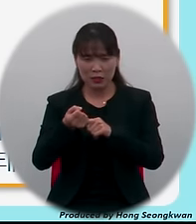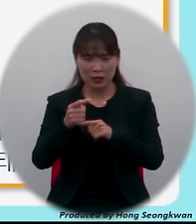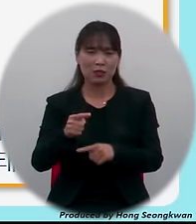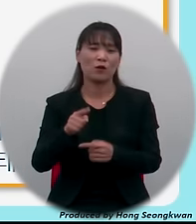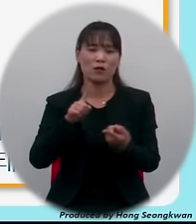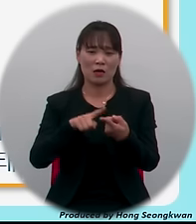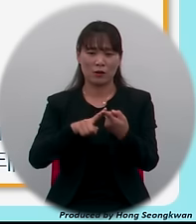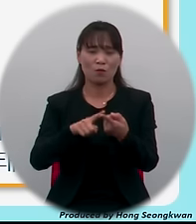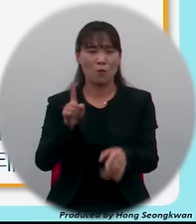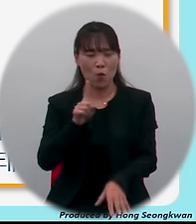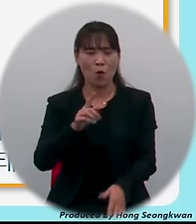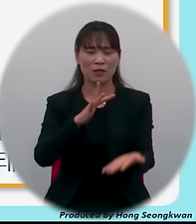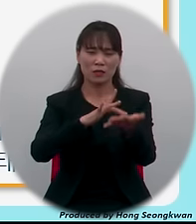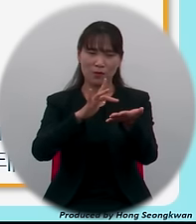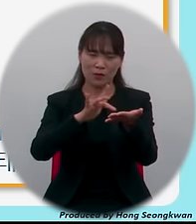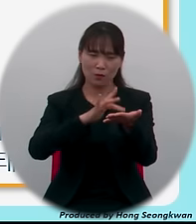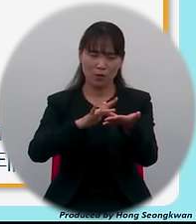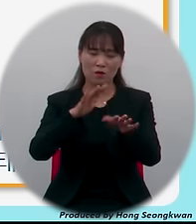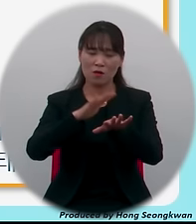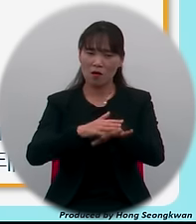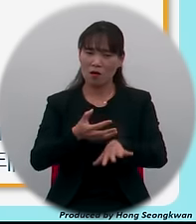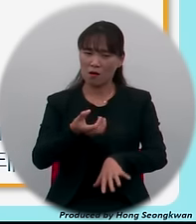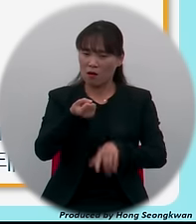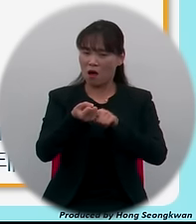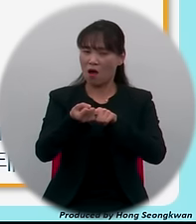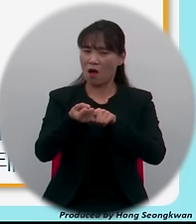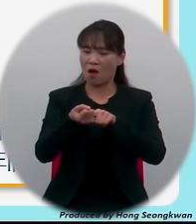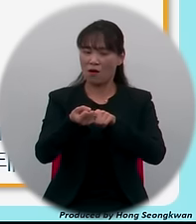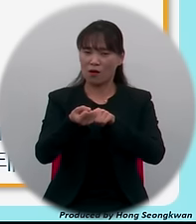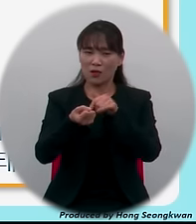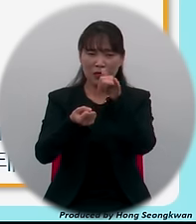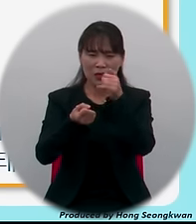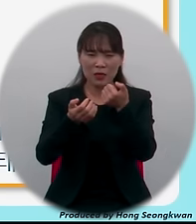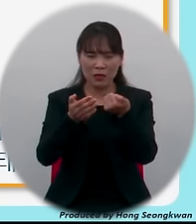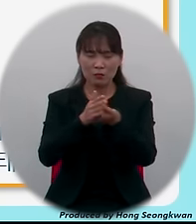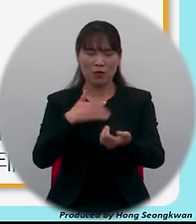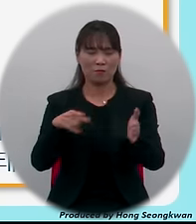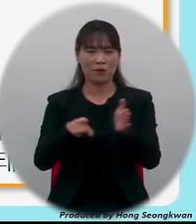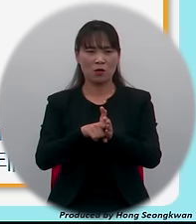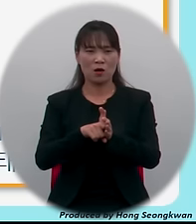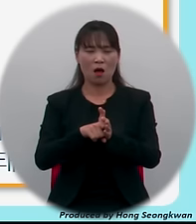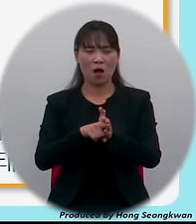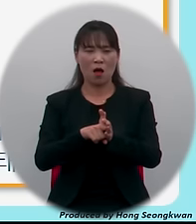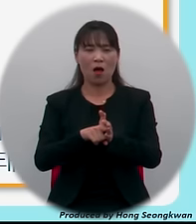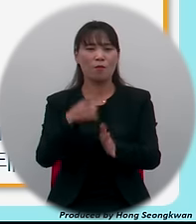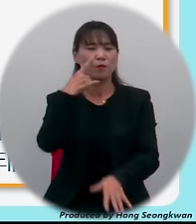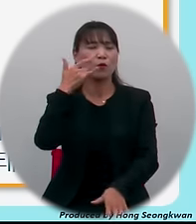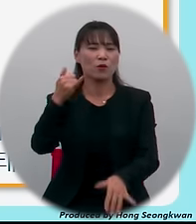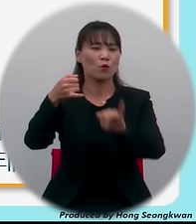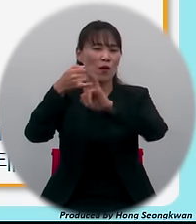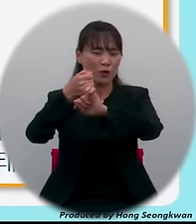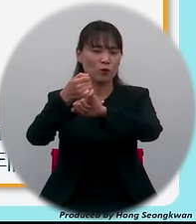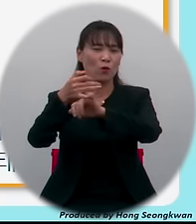이식 스마트폰을 손에 쥐고 이게 내게 되었다고 믿는 순간 부모님과의 계약 약속 내용을